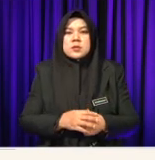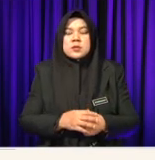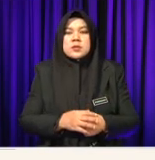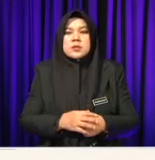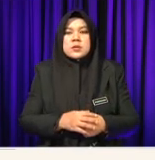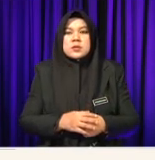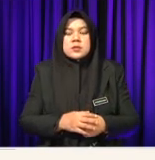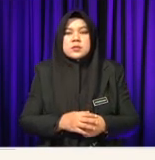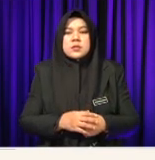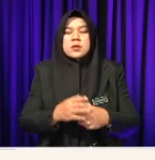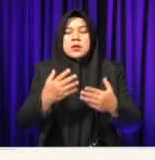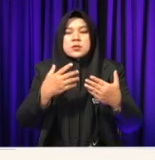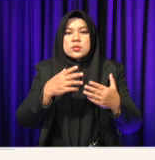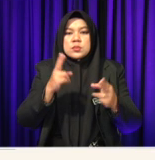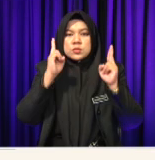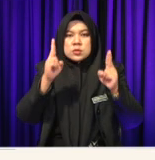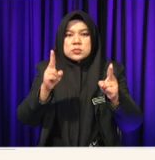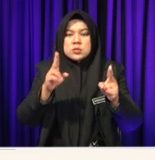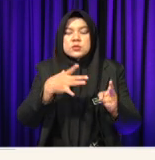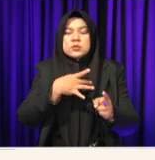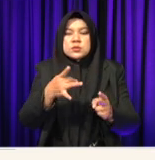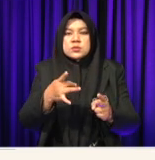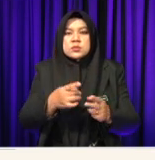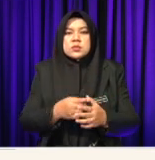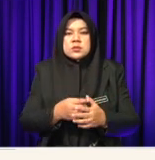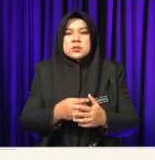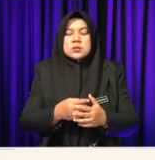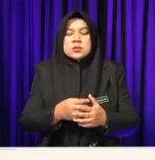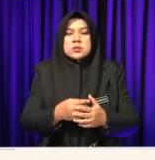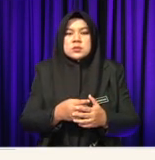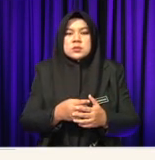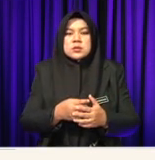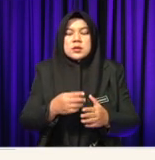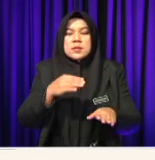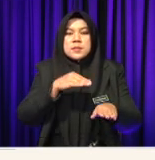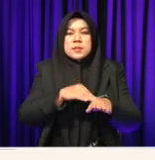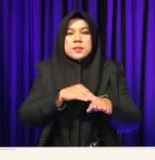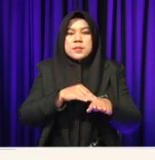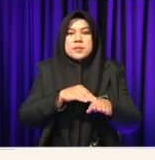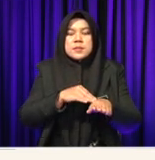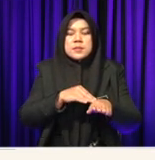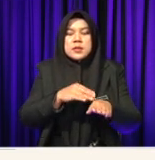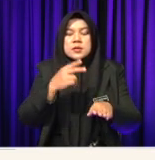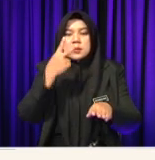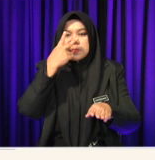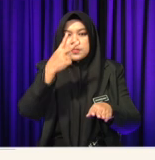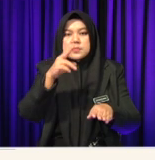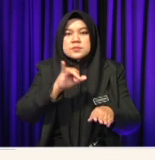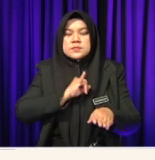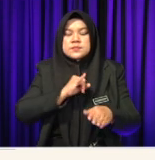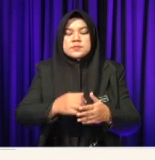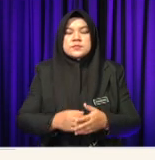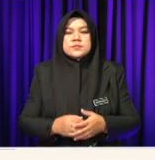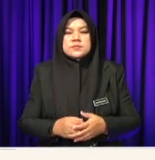suka anak-anak murid Ustazah Sebab Dia tanya kita kan dia tanya anak murid nak jawab soalan tu pada pandangan saya jangan Ulang balik a statement